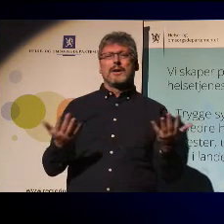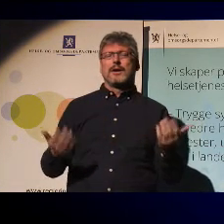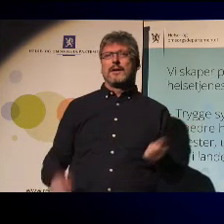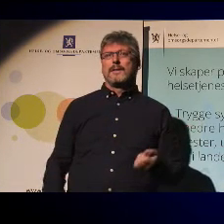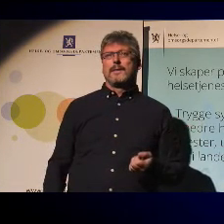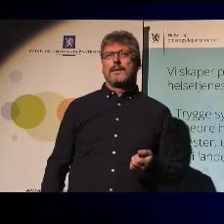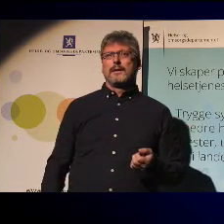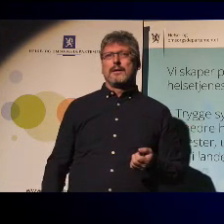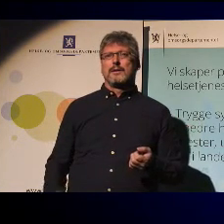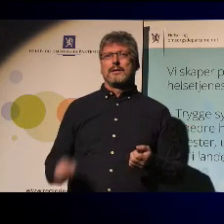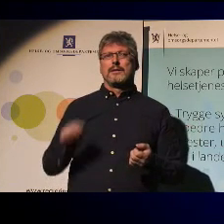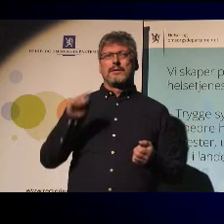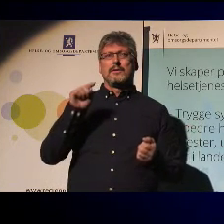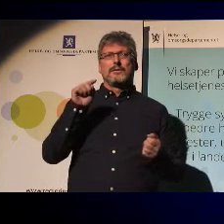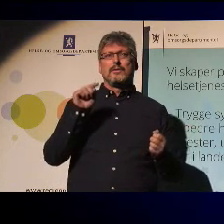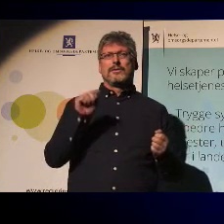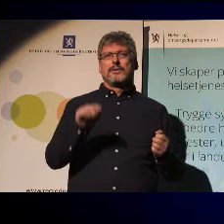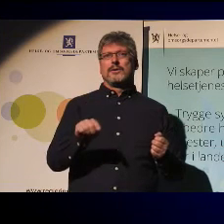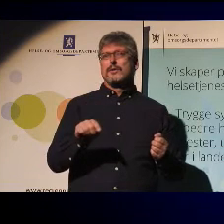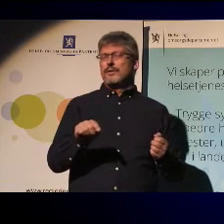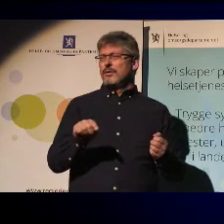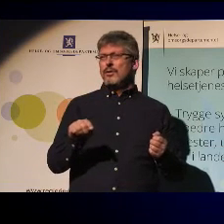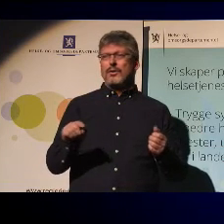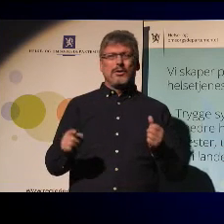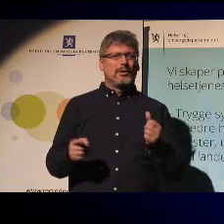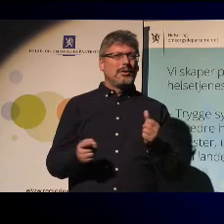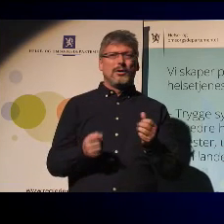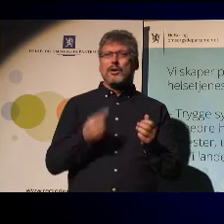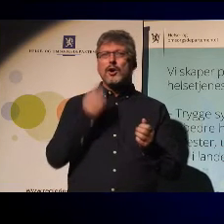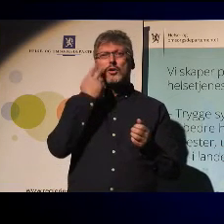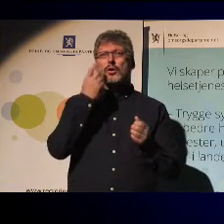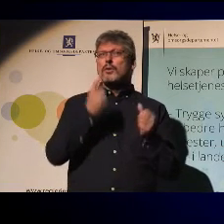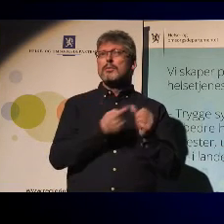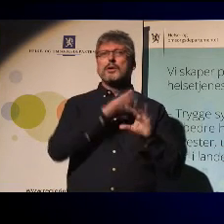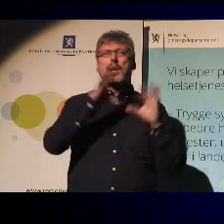Nu börjar allt gå fel.